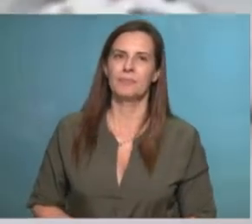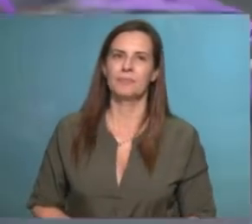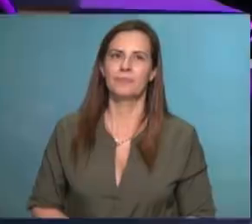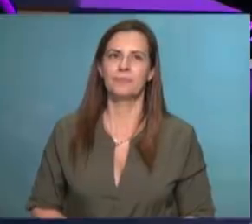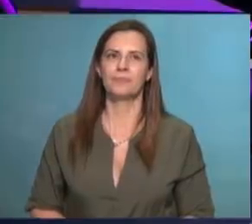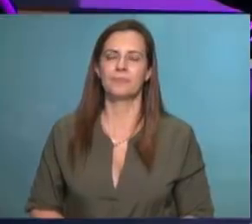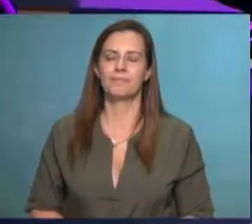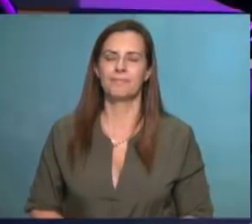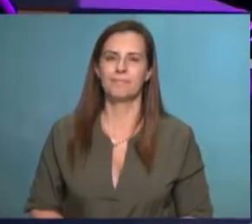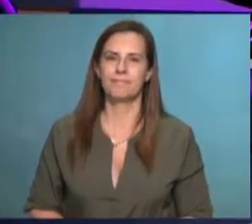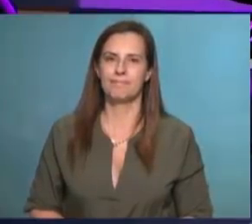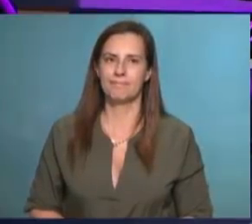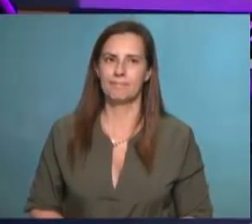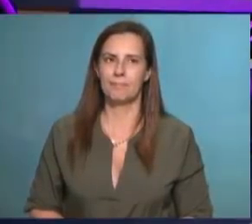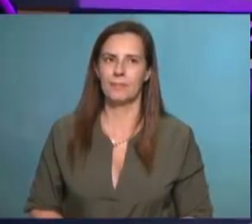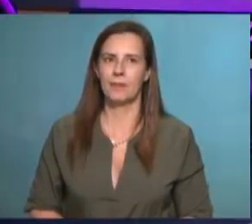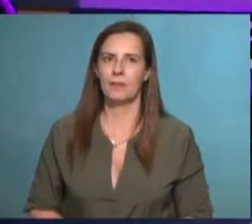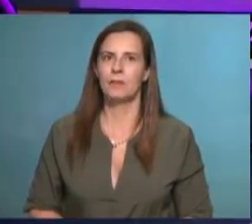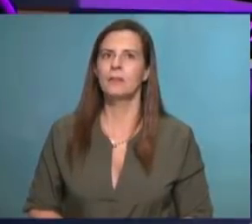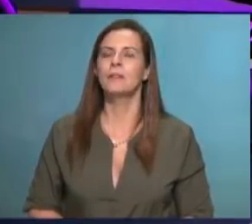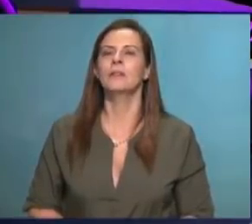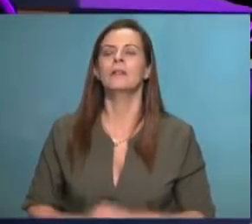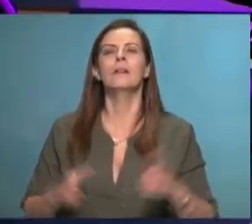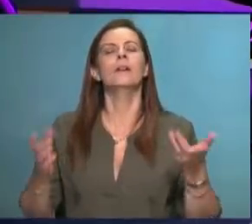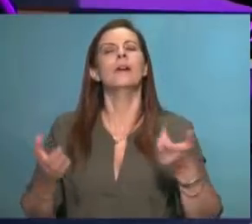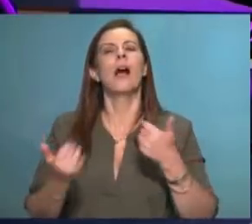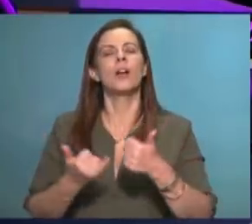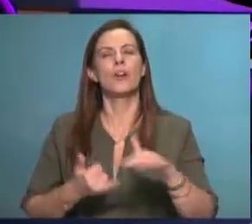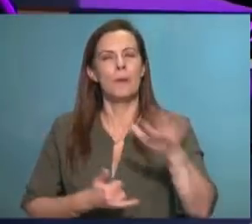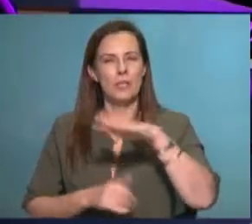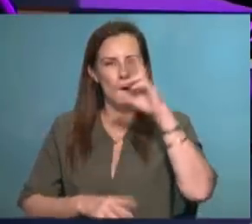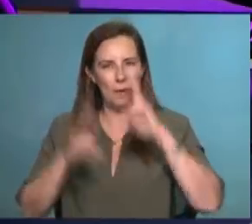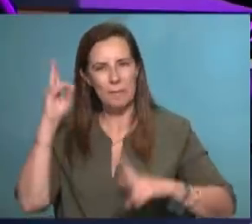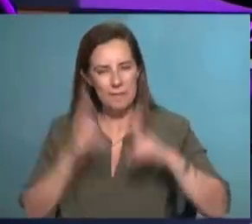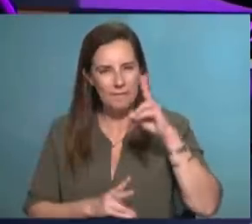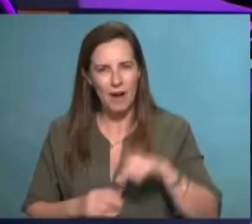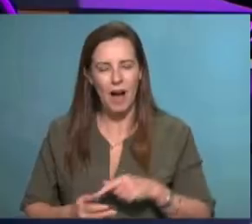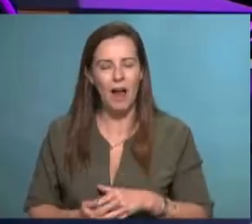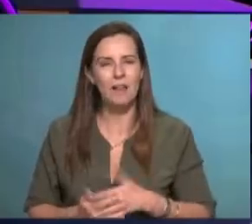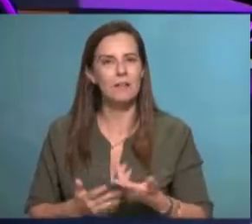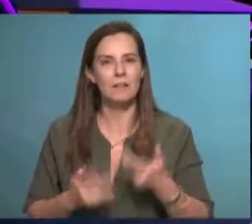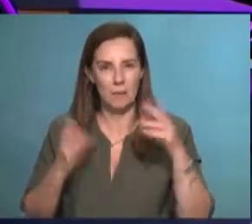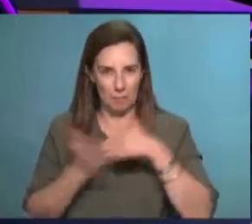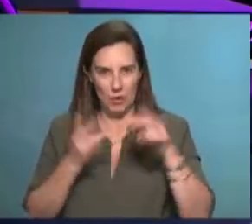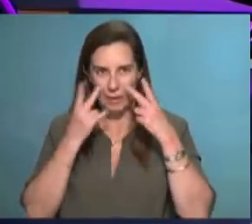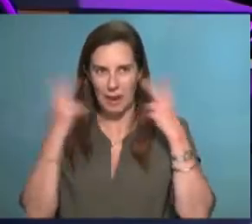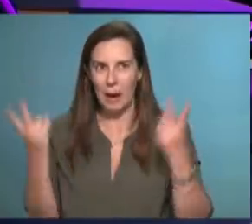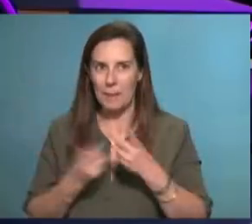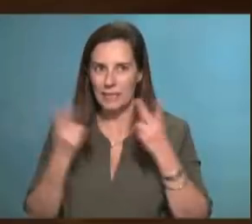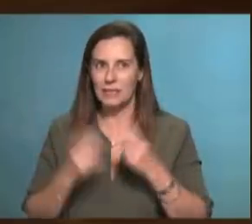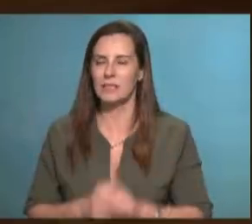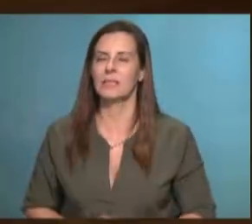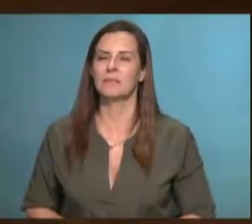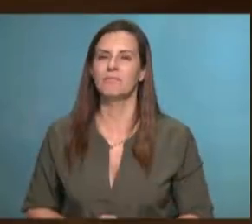נאמר עכשיו לילה טוב לכרמל דנגור, כתבת השטחים, הלילה באזור התעשייה ברקן. המצוד נמשך.